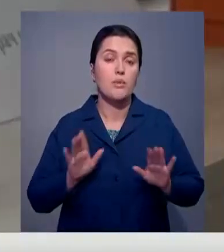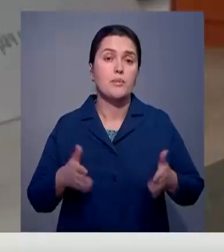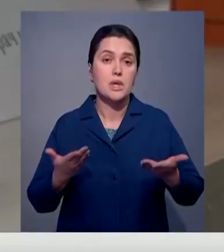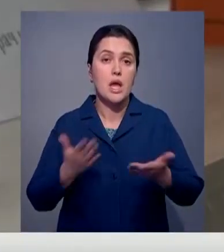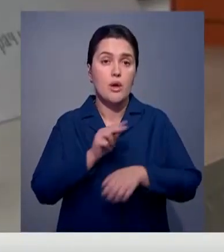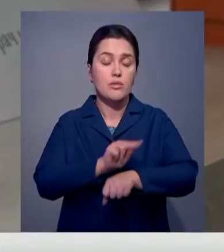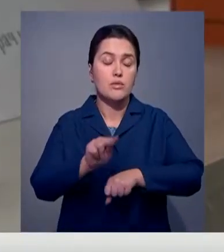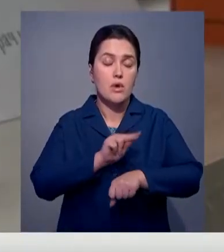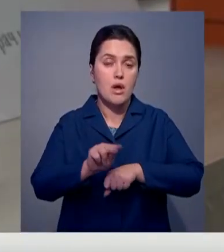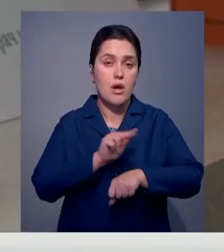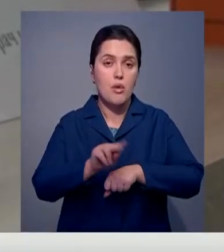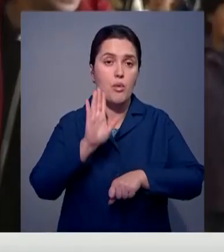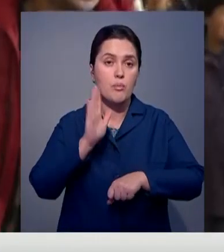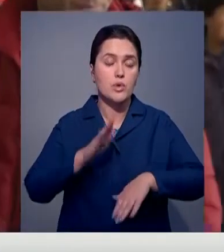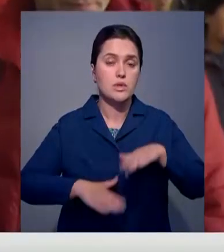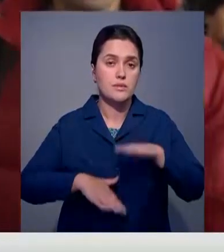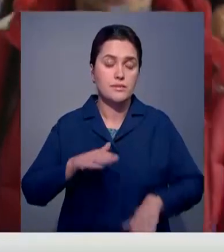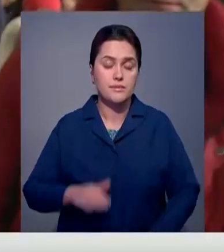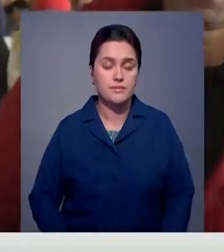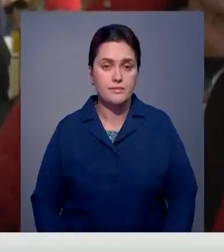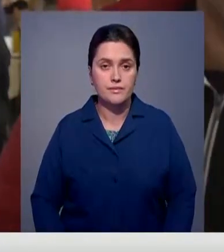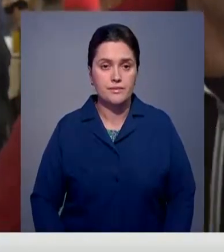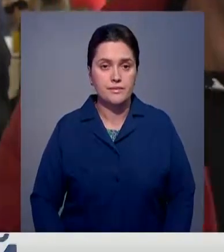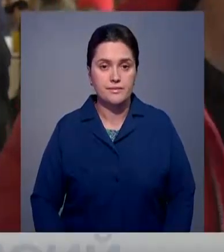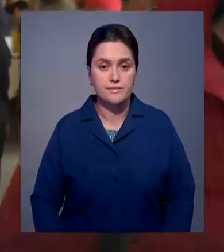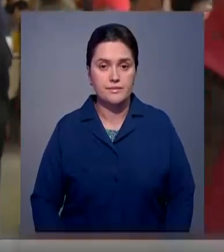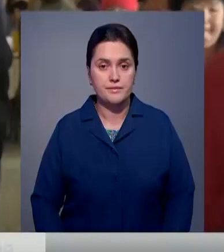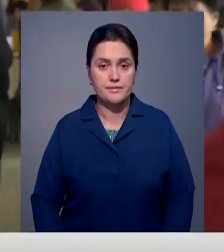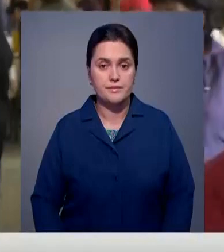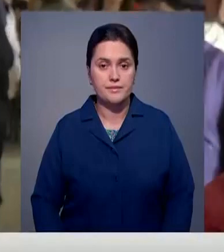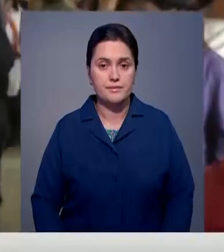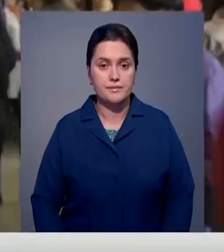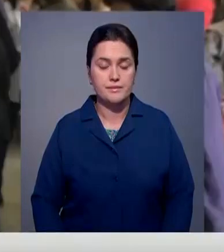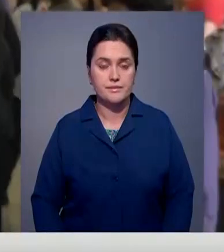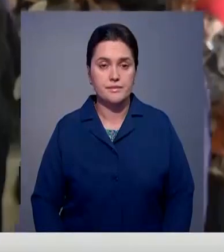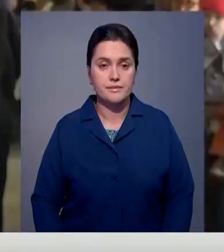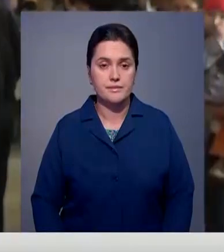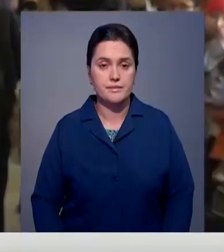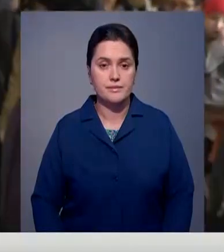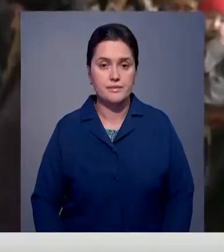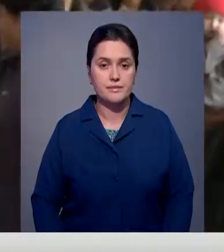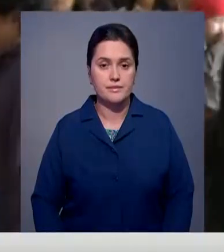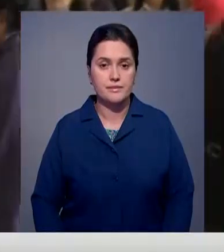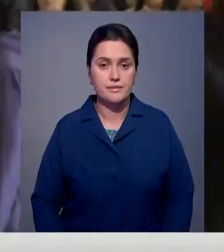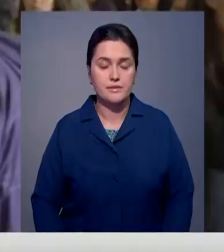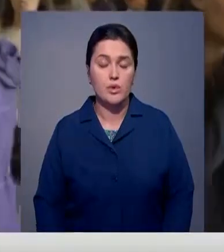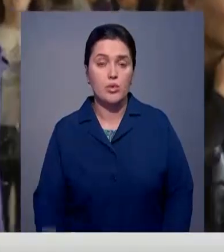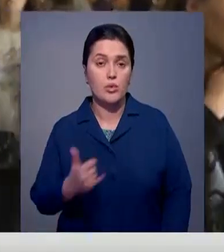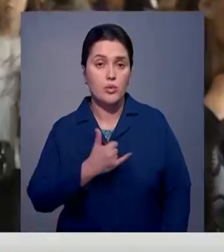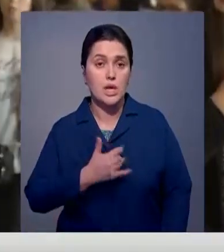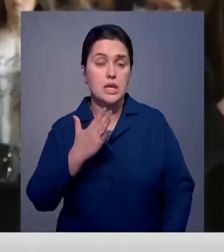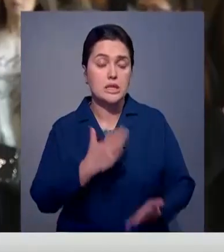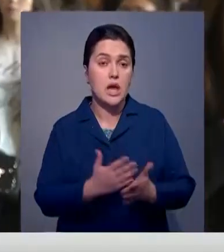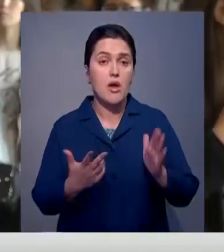пройти курсы профессионального обучения. Но на сегодняшний ярмарку вакансий у нас предоставляется около 800 вакансий. Участвуют наши работодатели всех